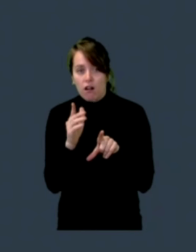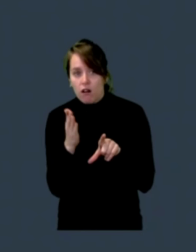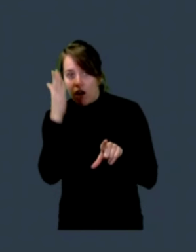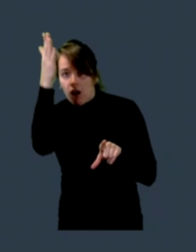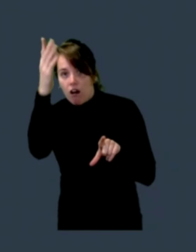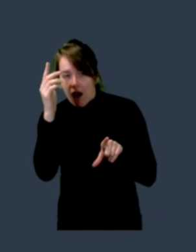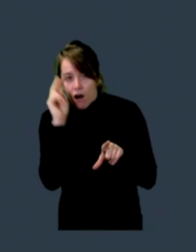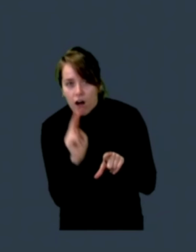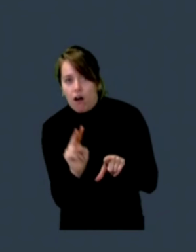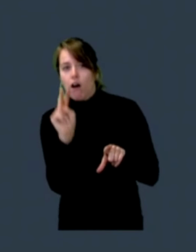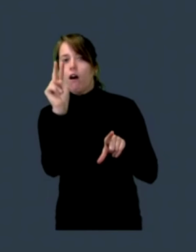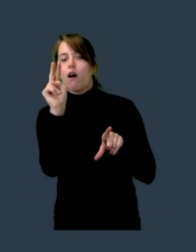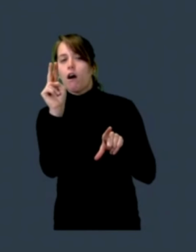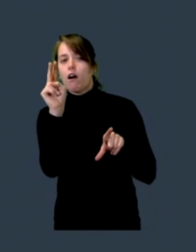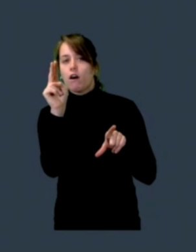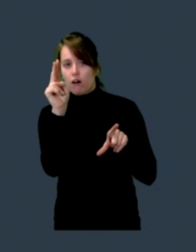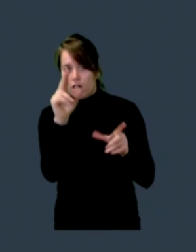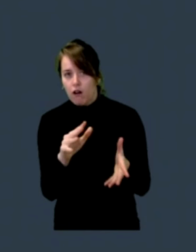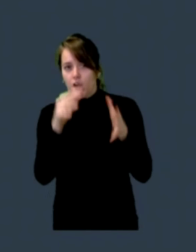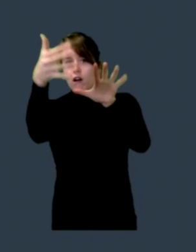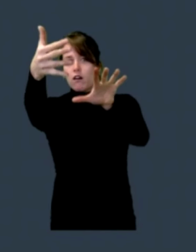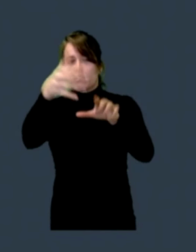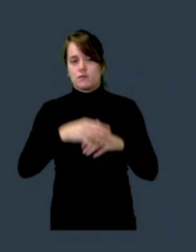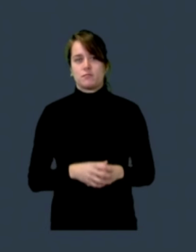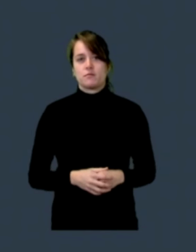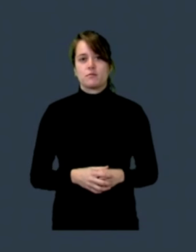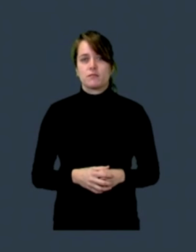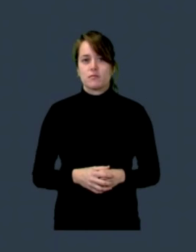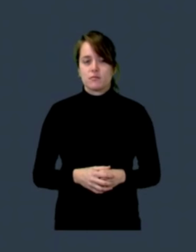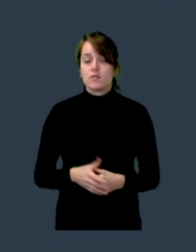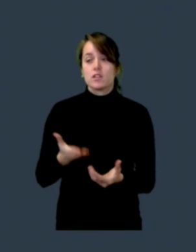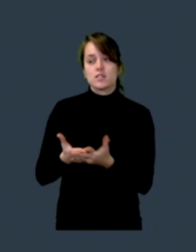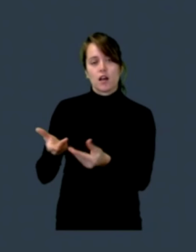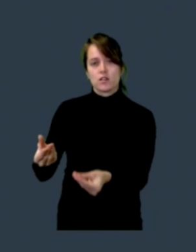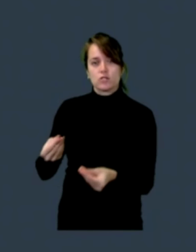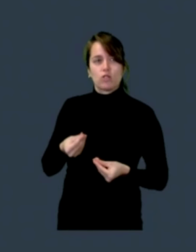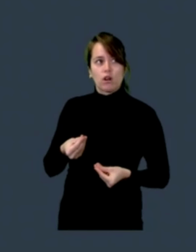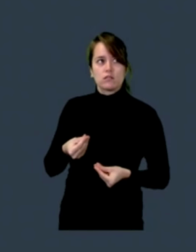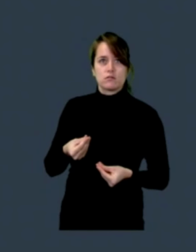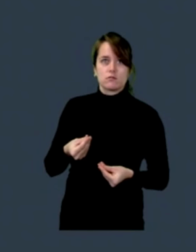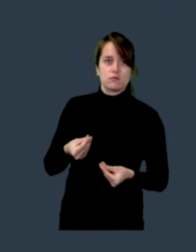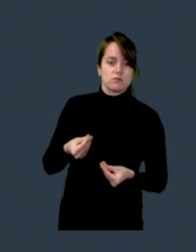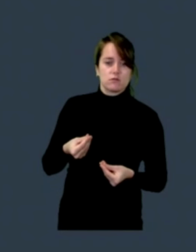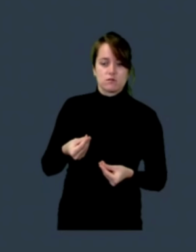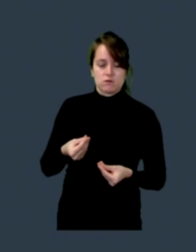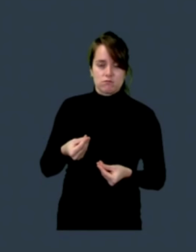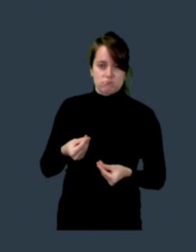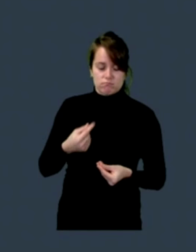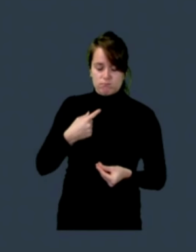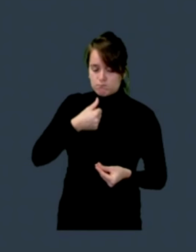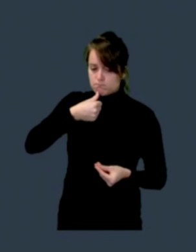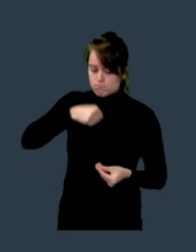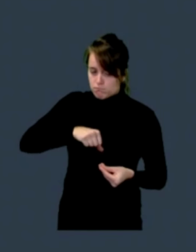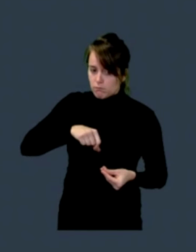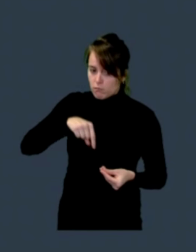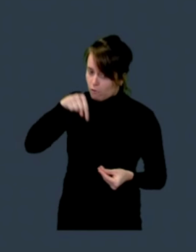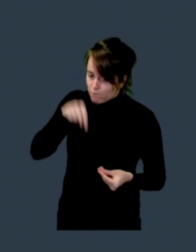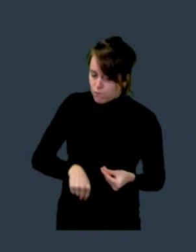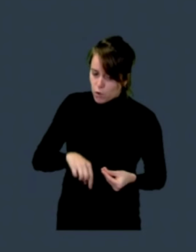lendemains. C'est un héritage qui nous oblige et qui fixe aussi pour nous un cap et une